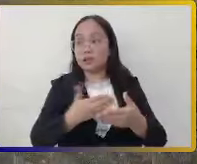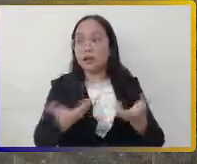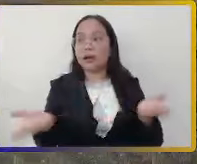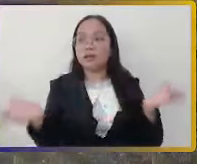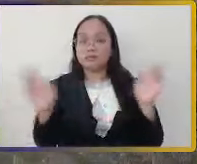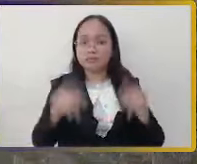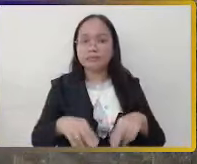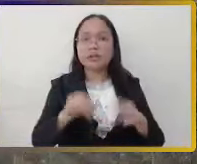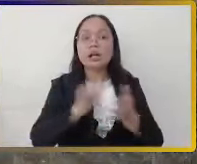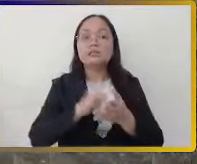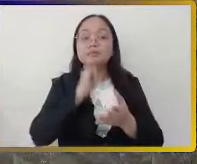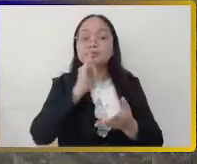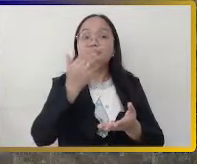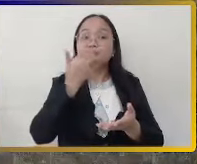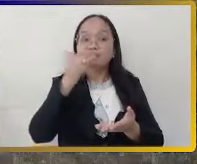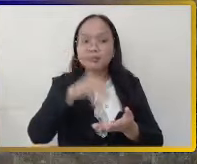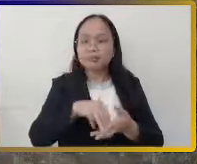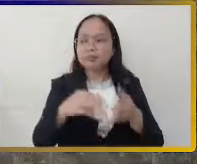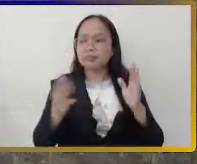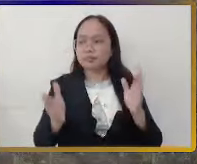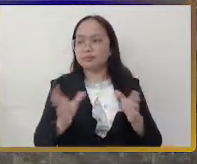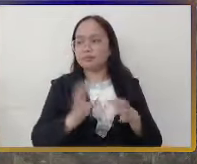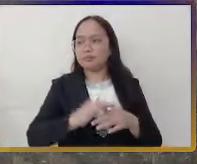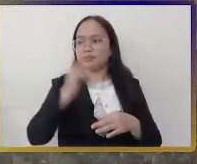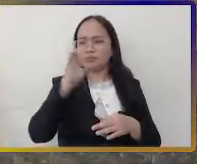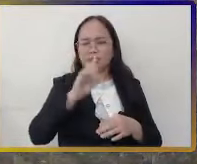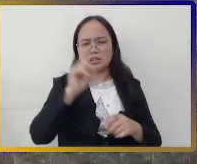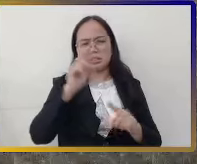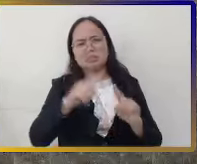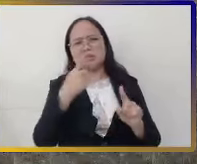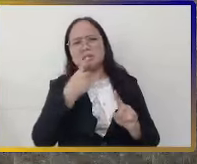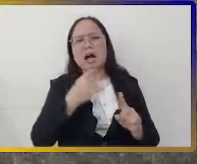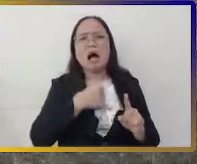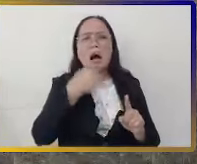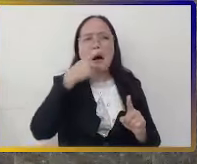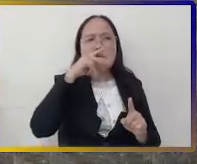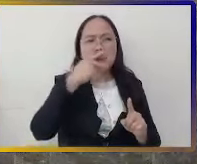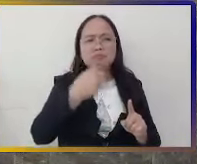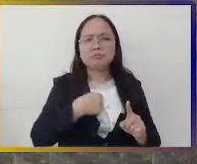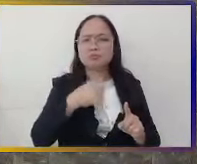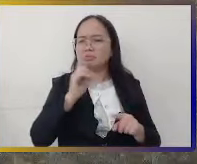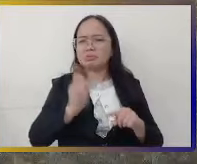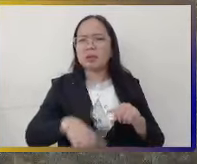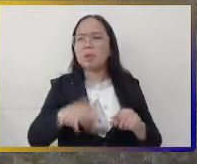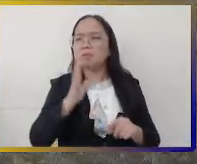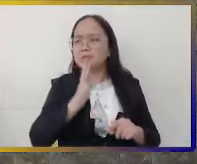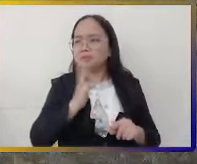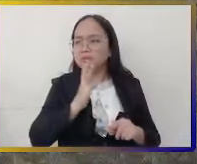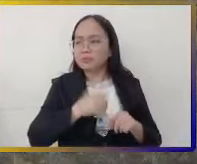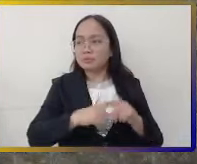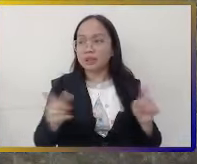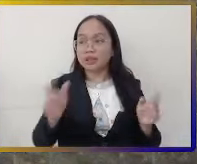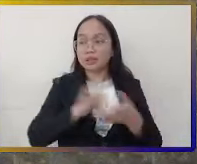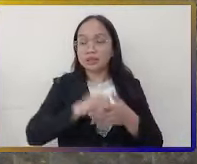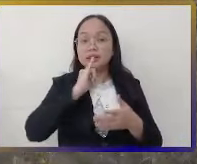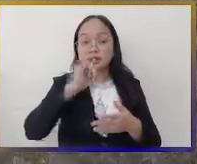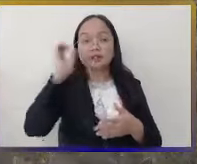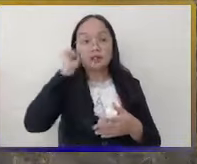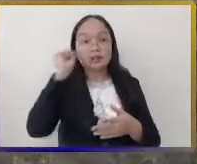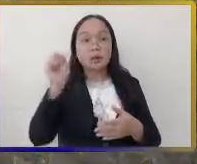yung messenger ng Panginoon. And sabi niya, bata pa ako, hindi ako makakapagsalita. You see, so yan ang kanyang